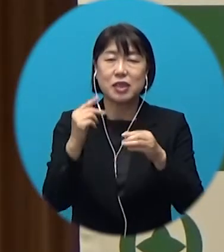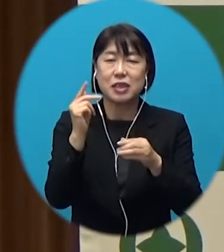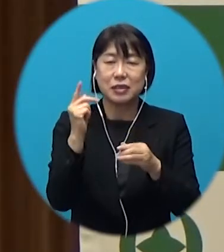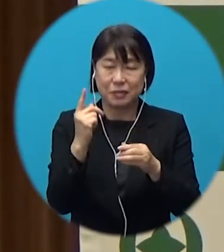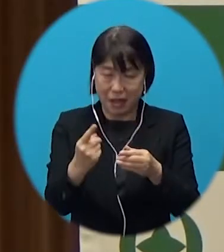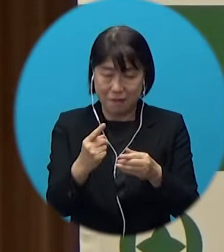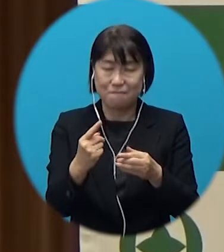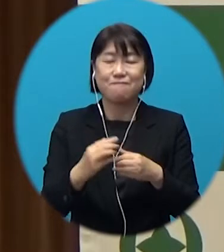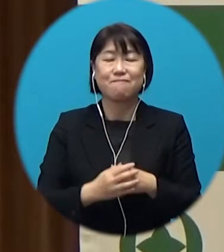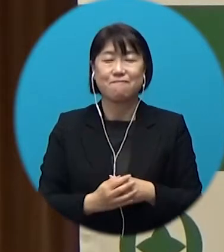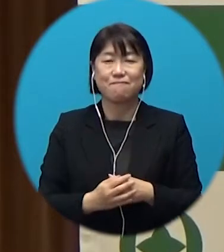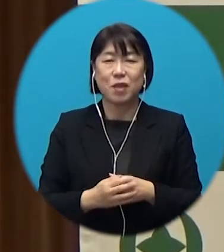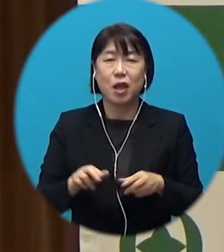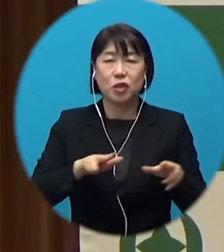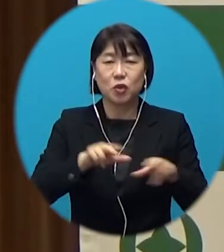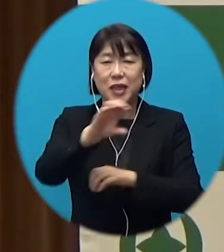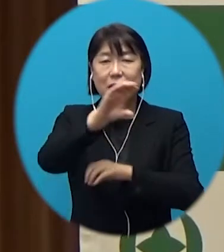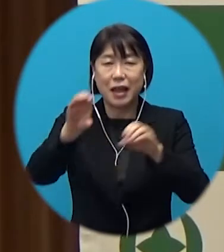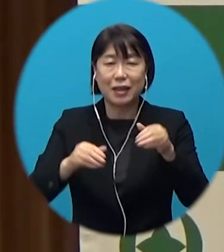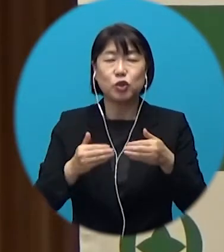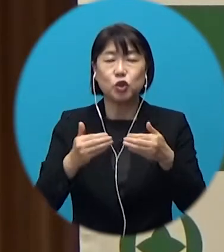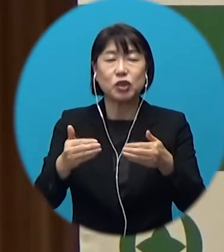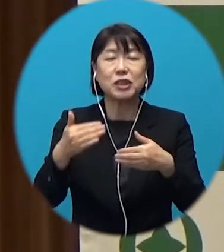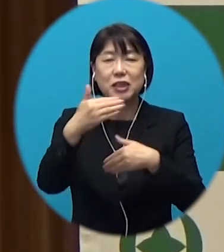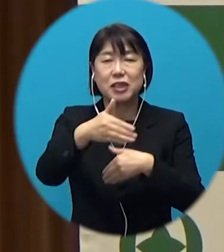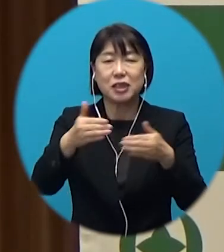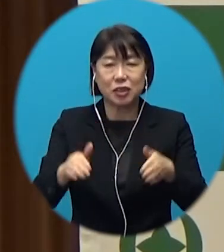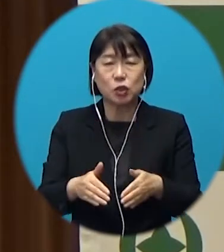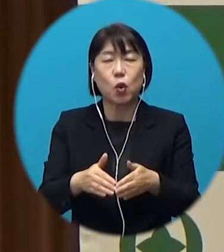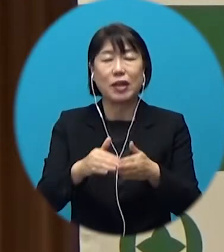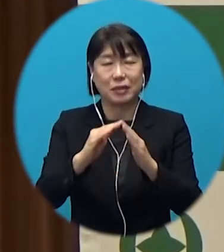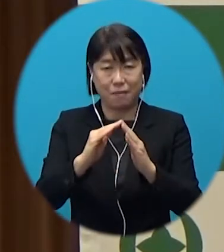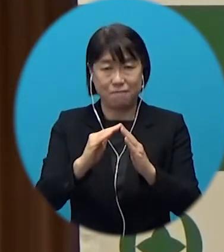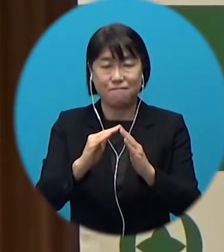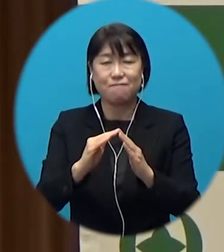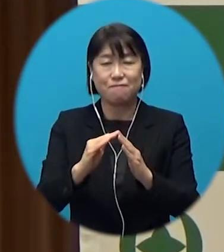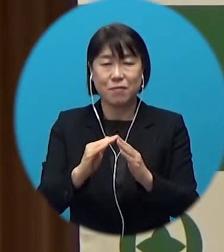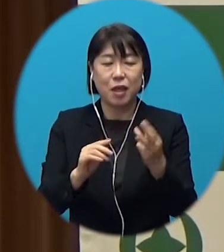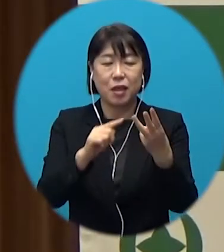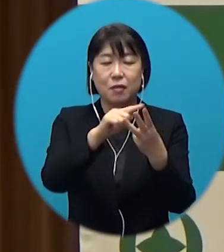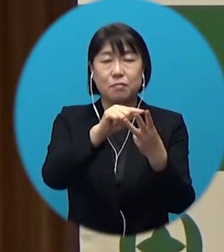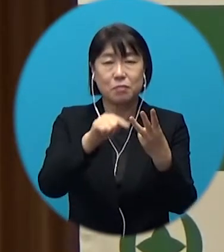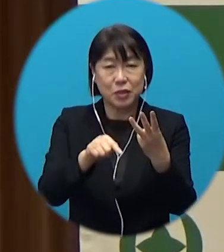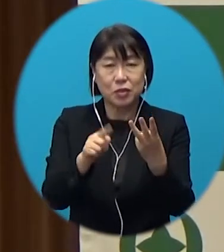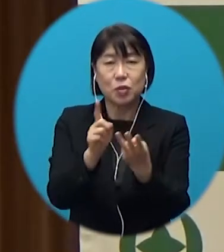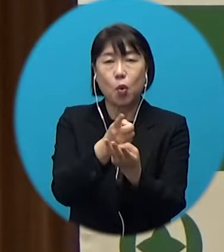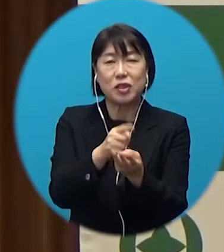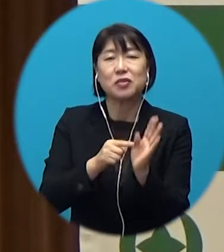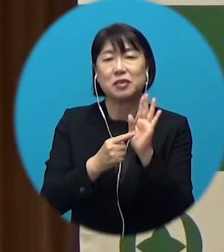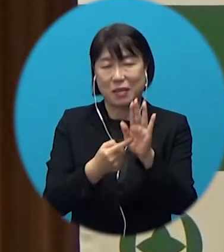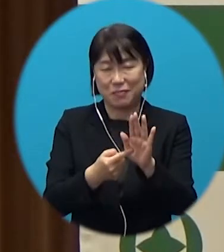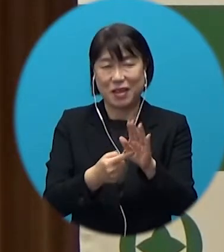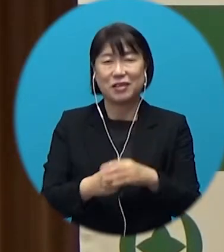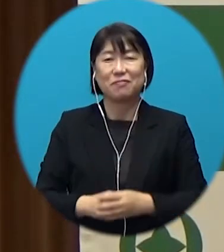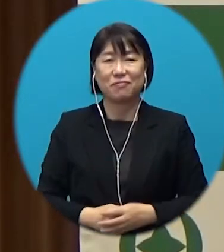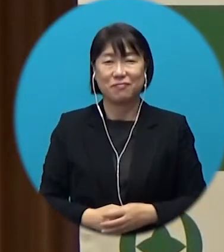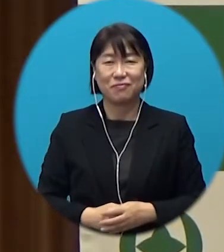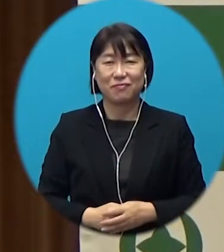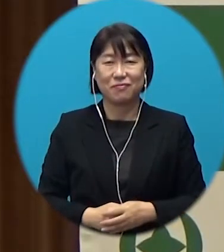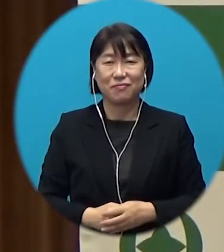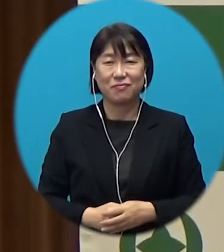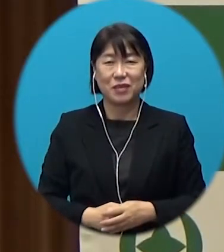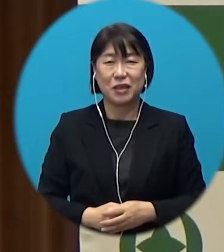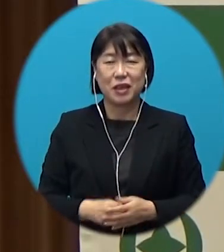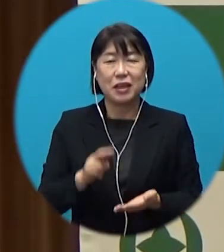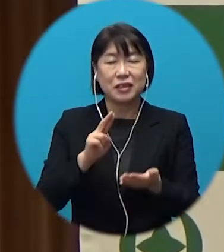ですね、行政改革推進支援を達成、しまして、3つの新番を設定いたしました。策定の